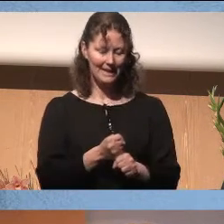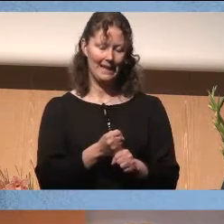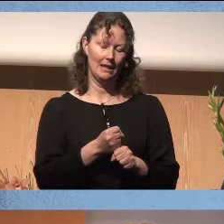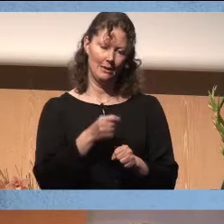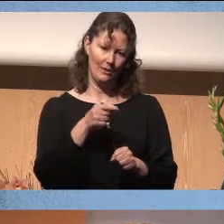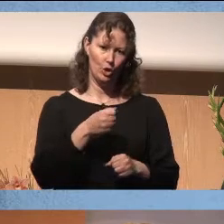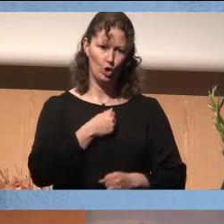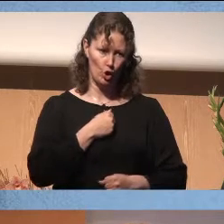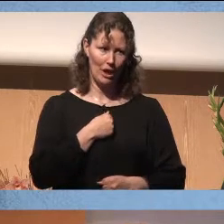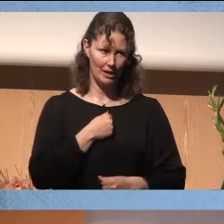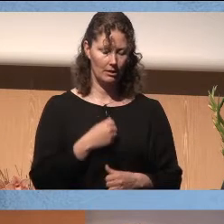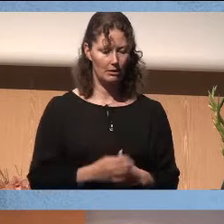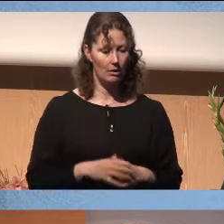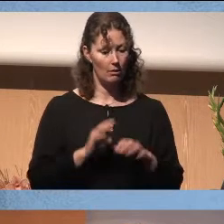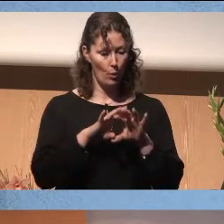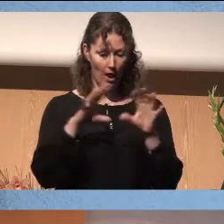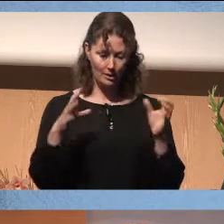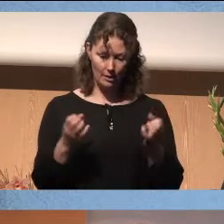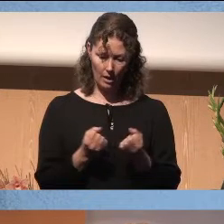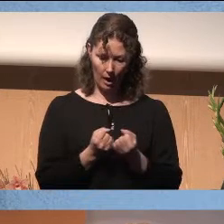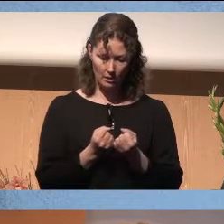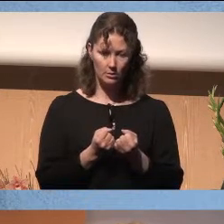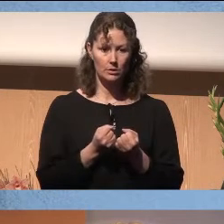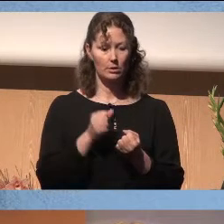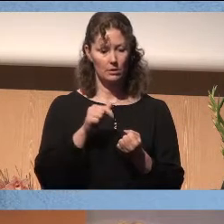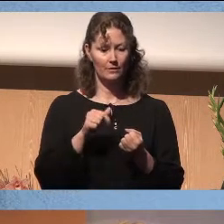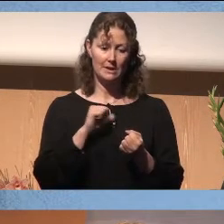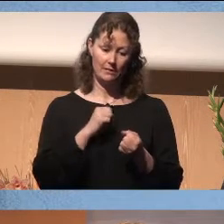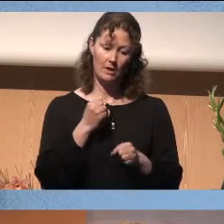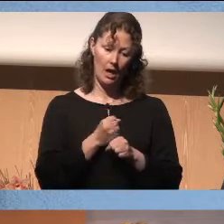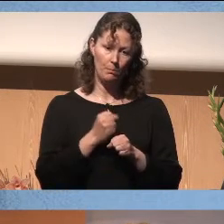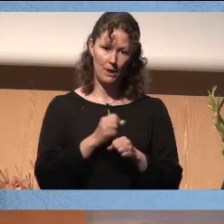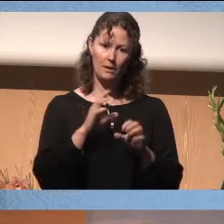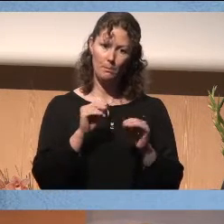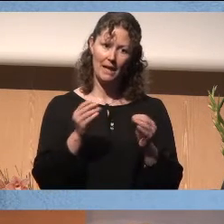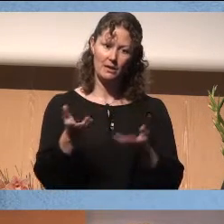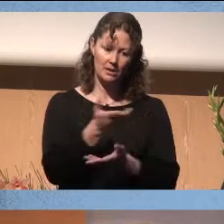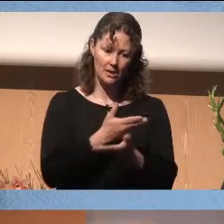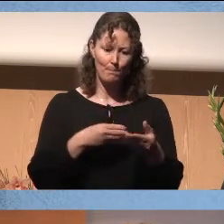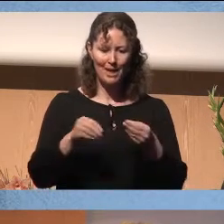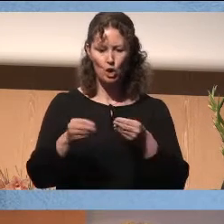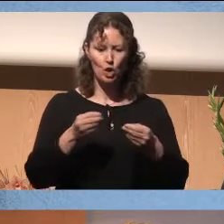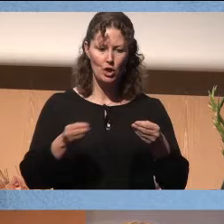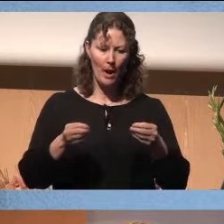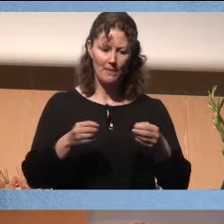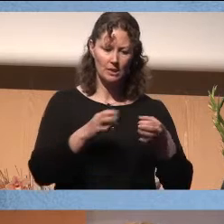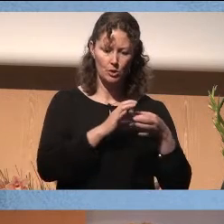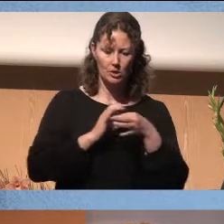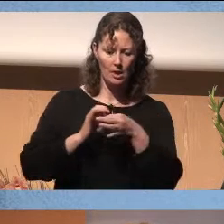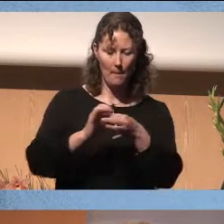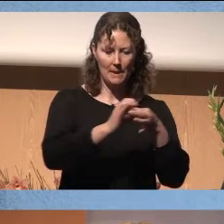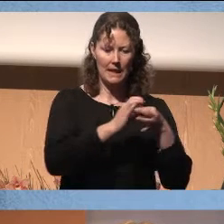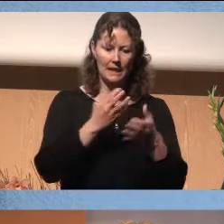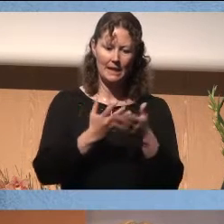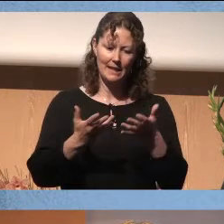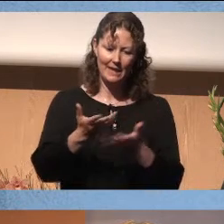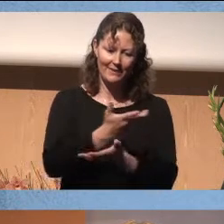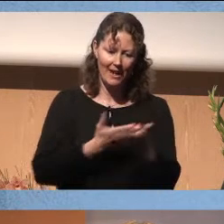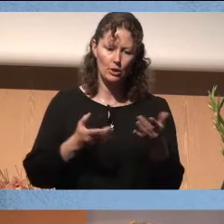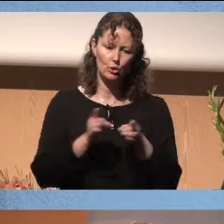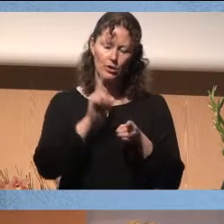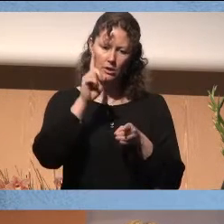tryggheten. Alt I alt, vi må arbeide bedre sammen I et dynamisk og sammenhengende nettverk for å